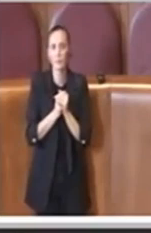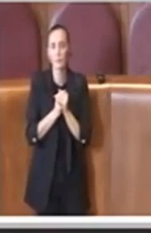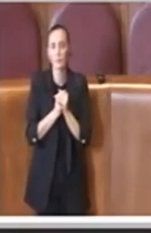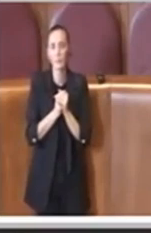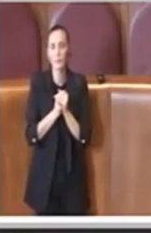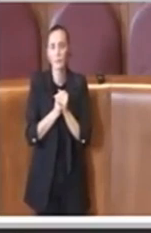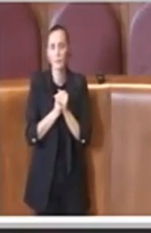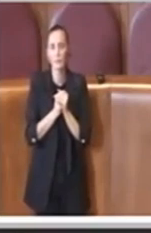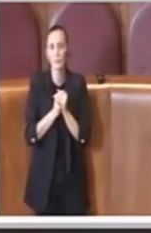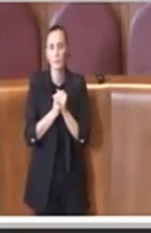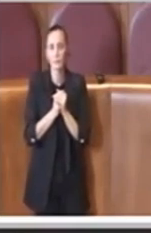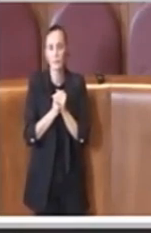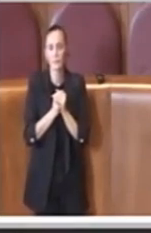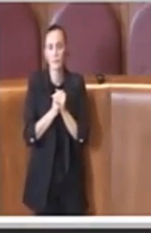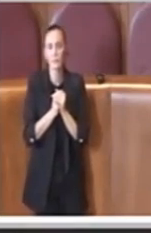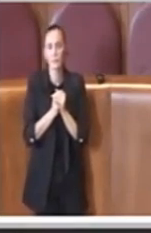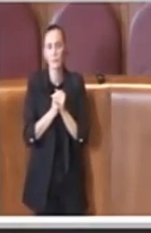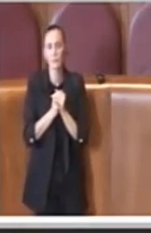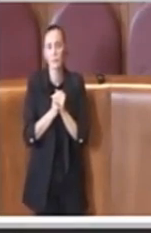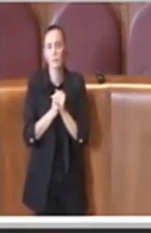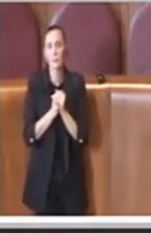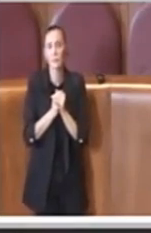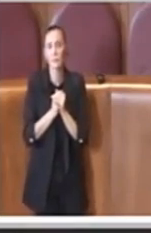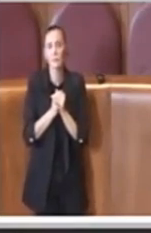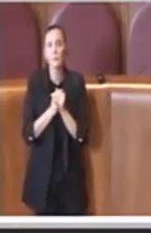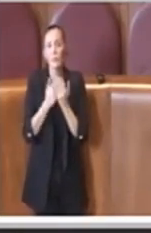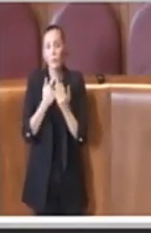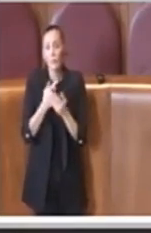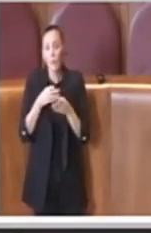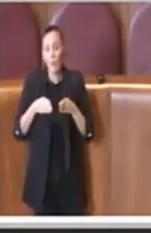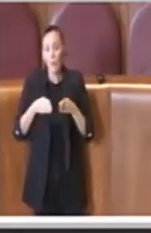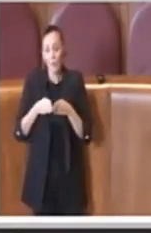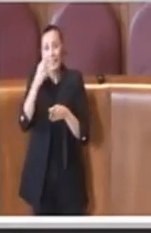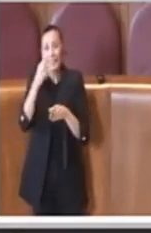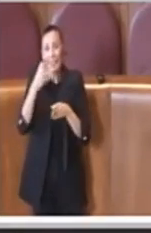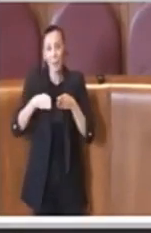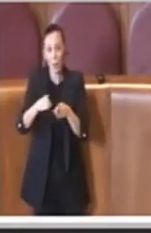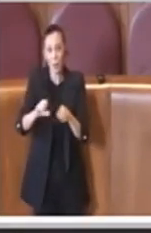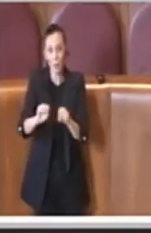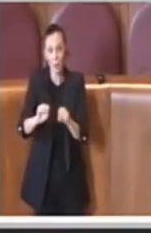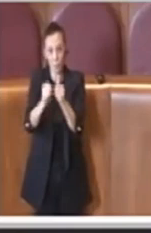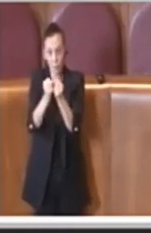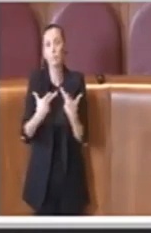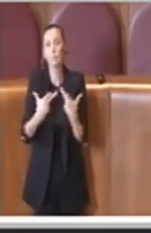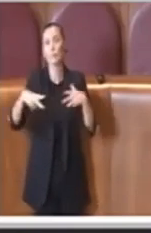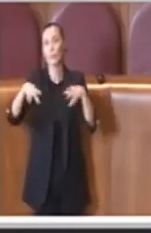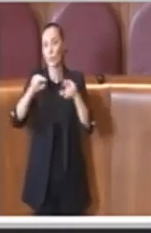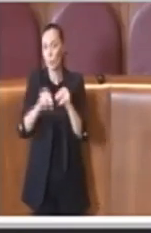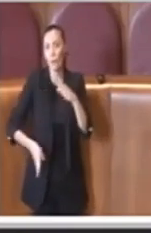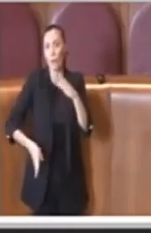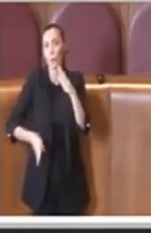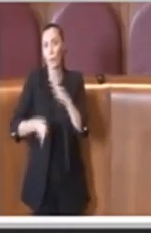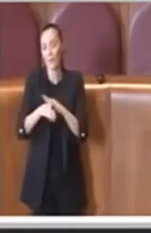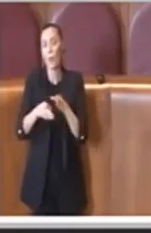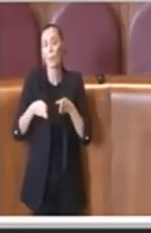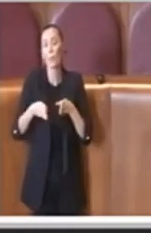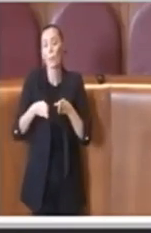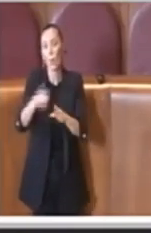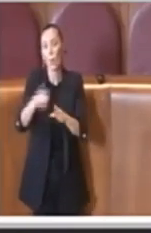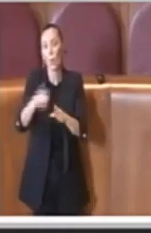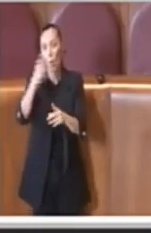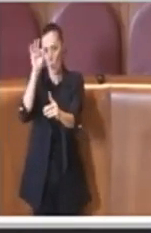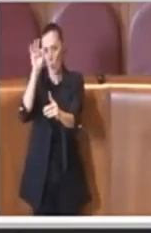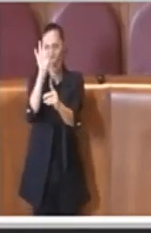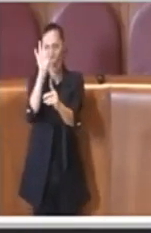avviare o riavviare nel caso in cui fosse stato interrotto un percorso che vada in questa direzione